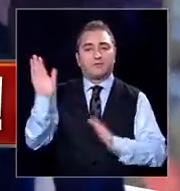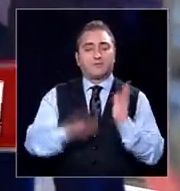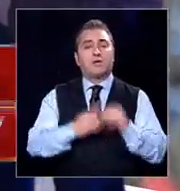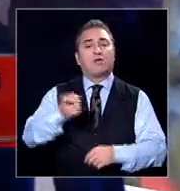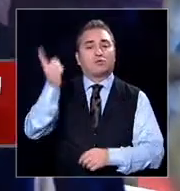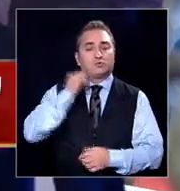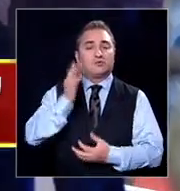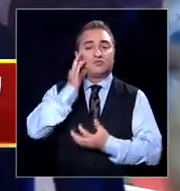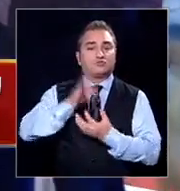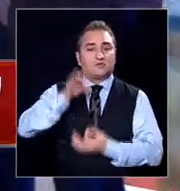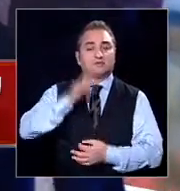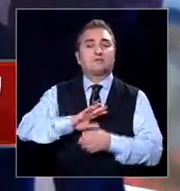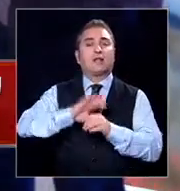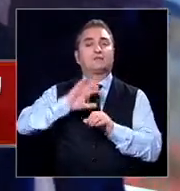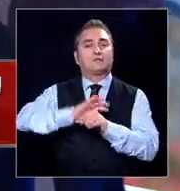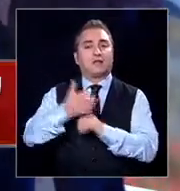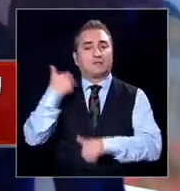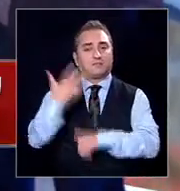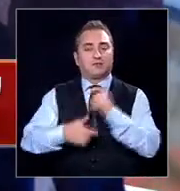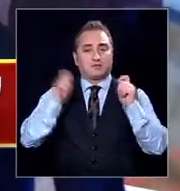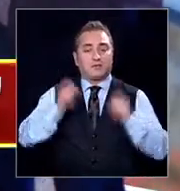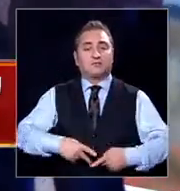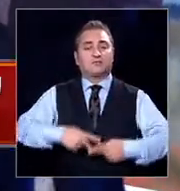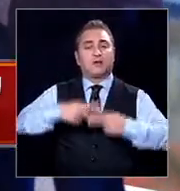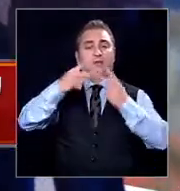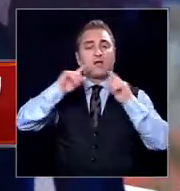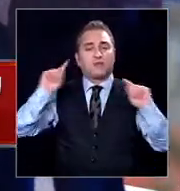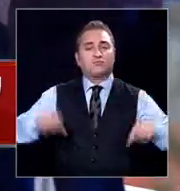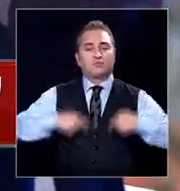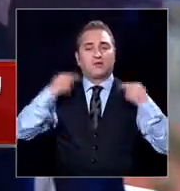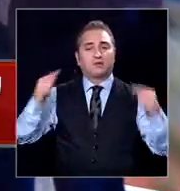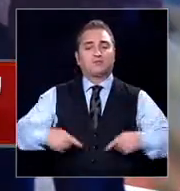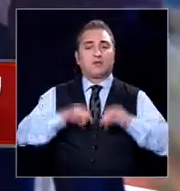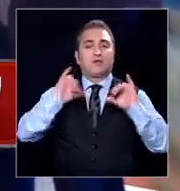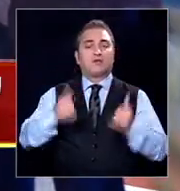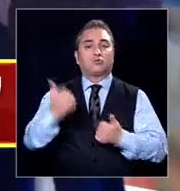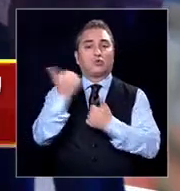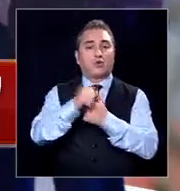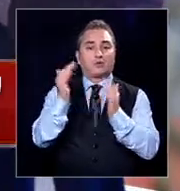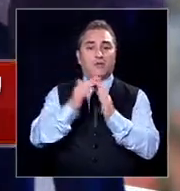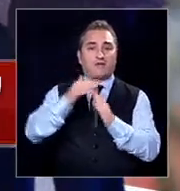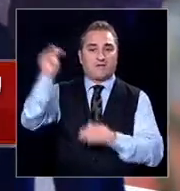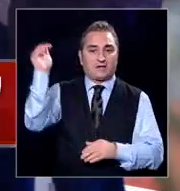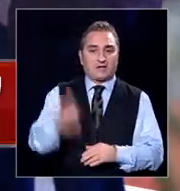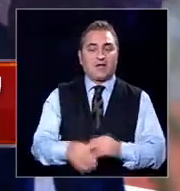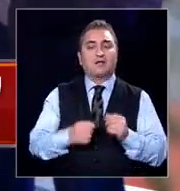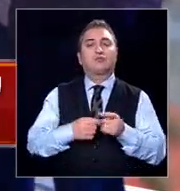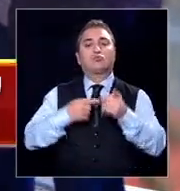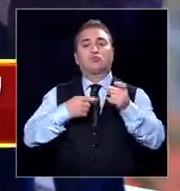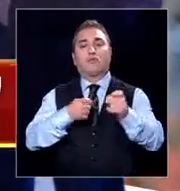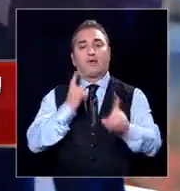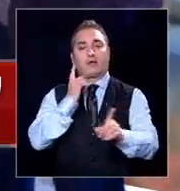cinsel saldırıya uğradığını ve sabaha kadar işkence gördüğünü söyledi. Kocam eve geldiğinde onu tüfekle